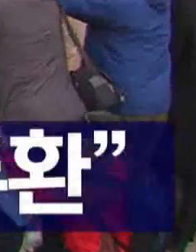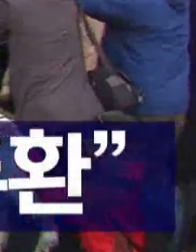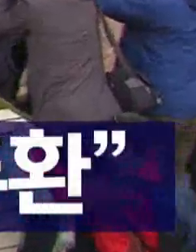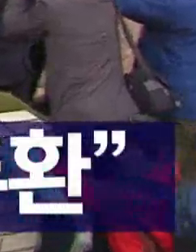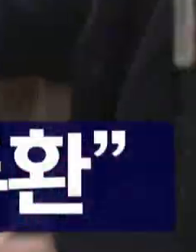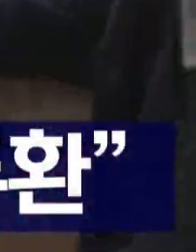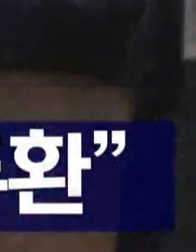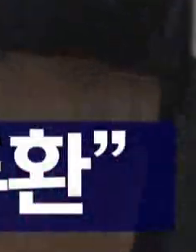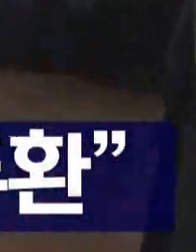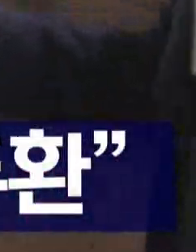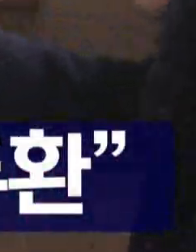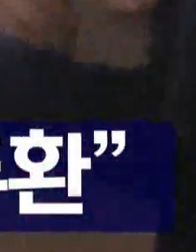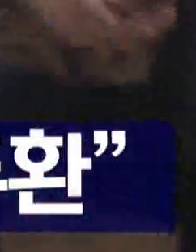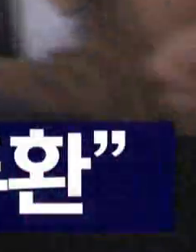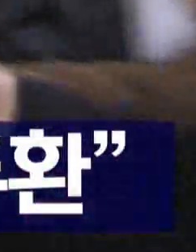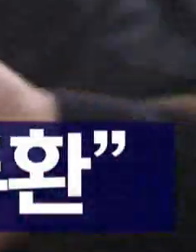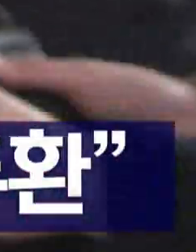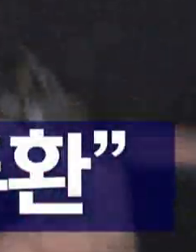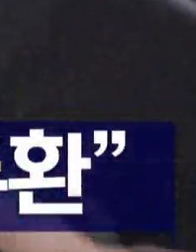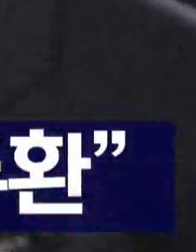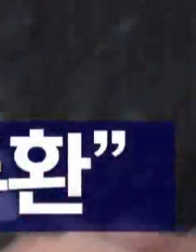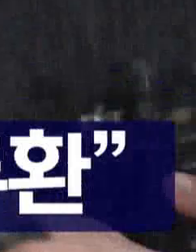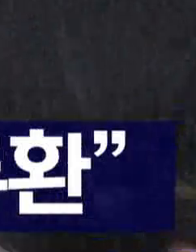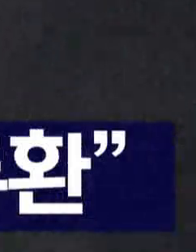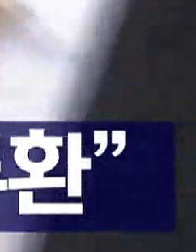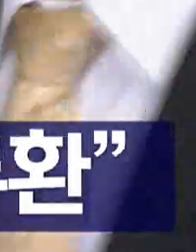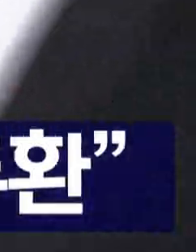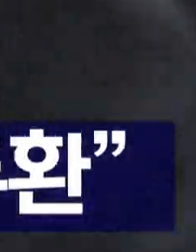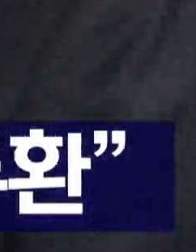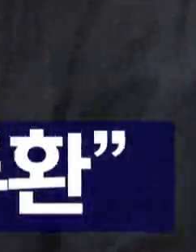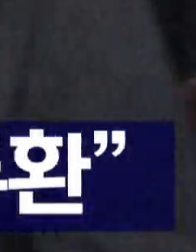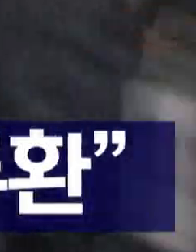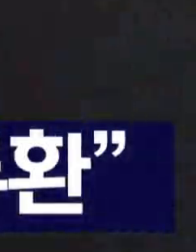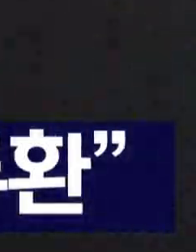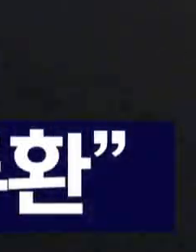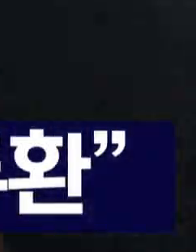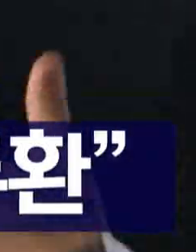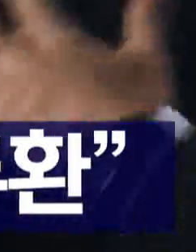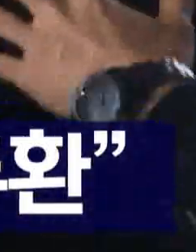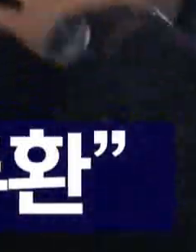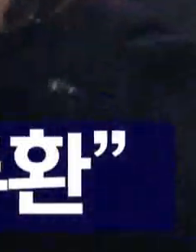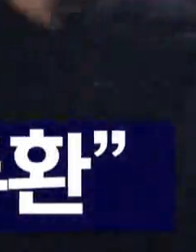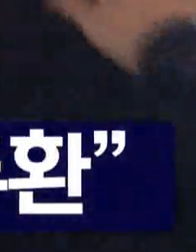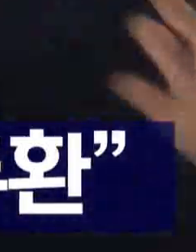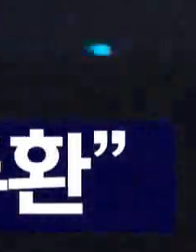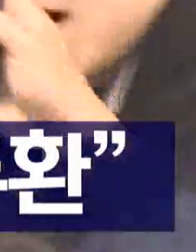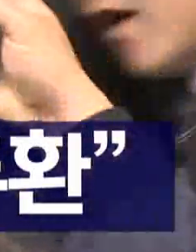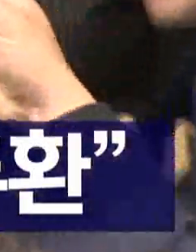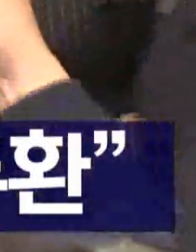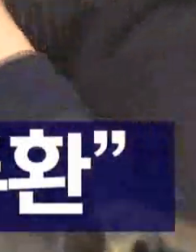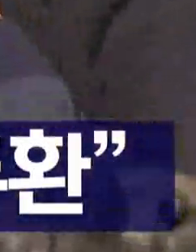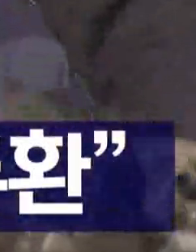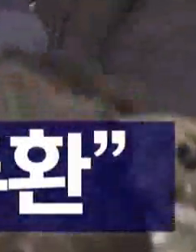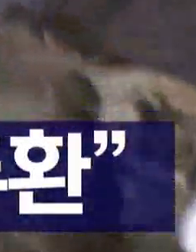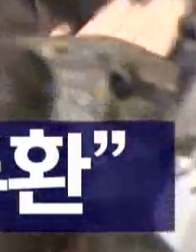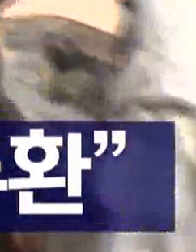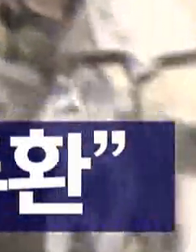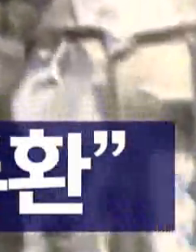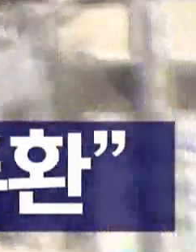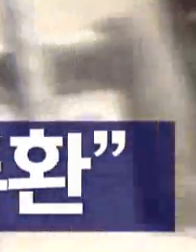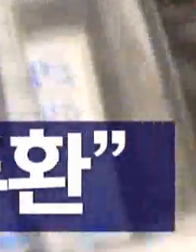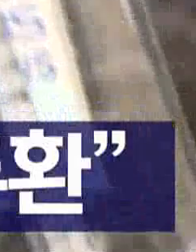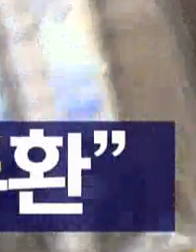전두환 씨가 5.18을 왜곡하려는 시도에 정점에 있었다는 문건이 나왔습니다. 다음 주 재판 출석을 위해 다시 광주에 오는 전